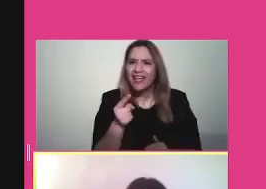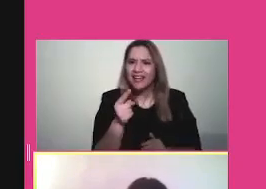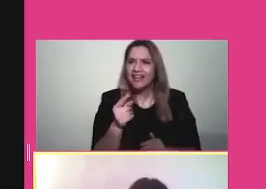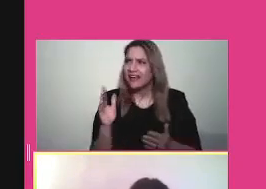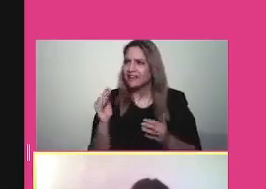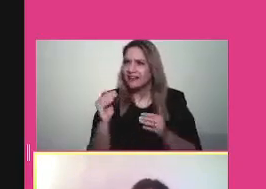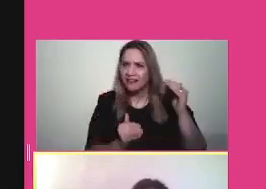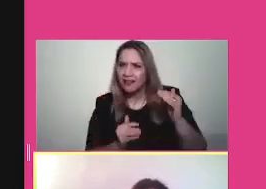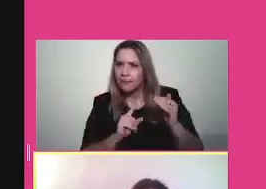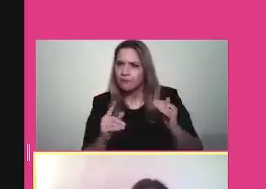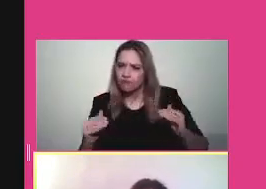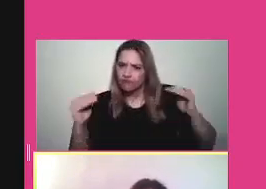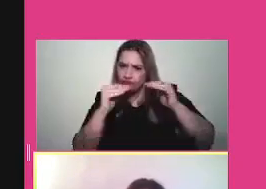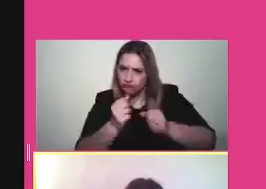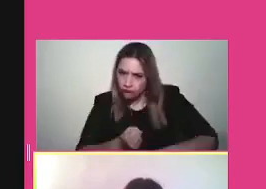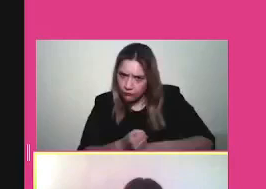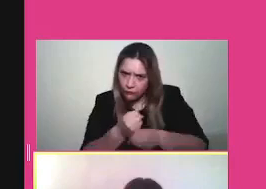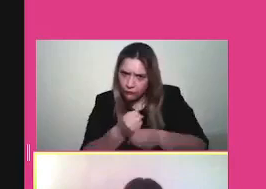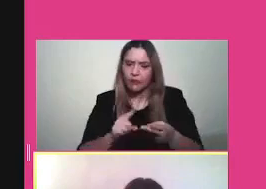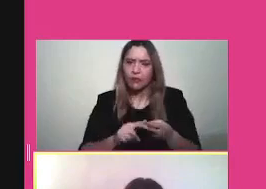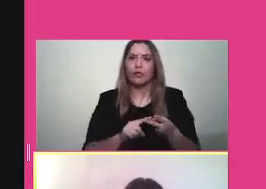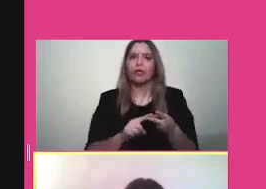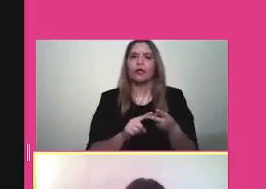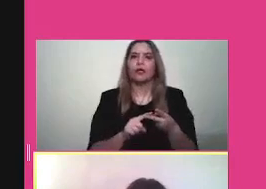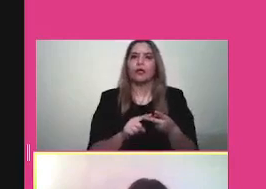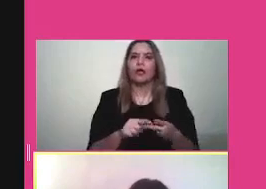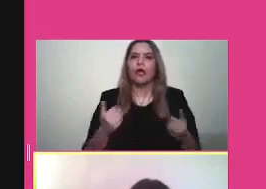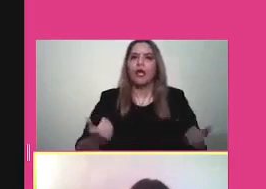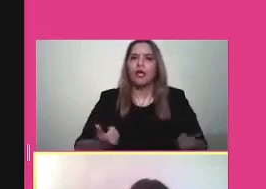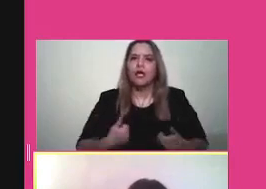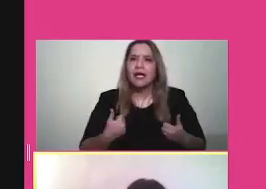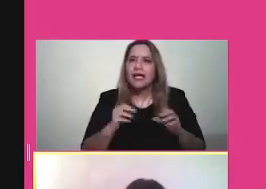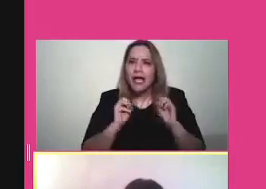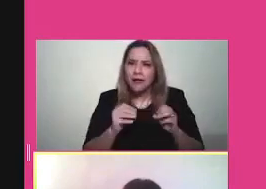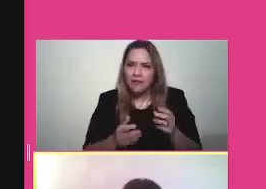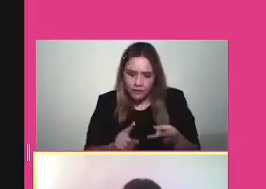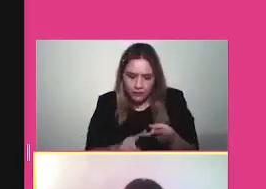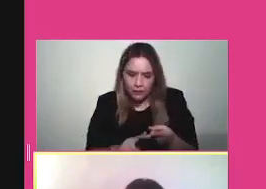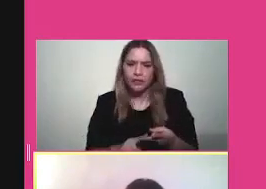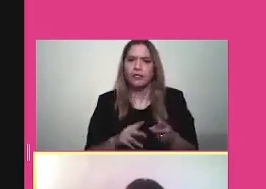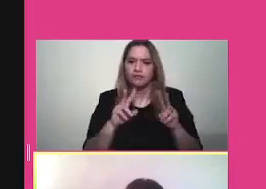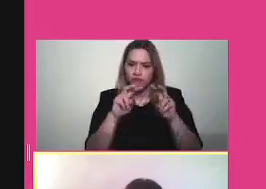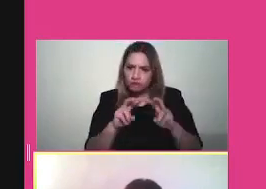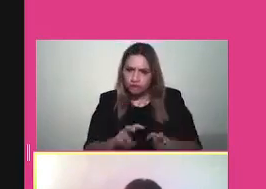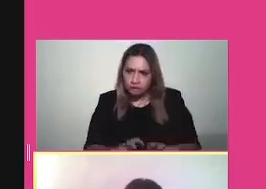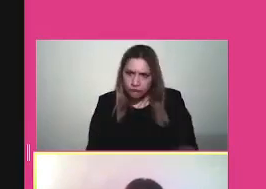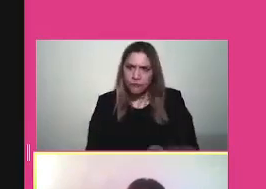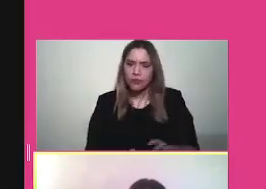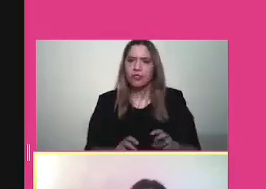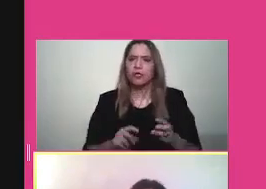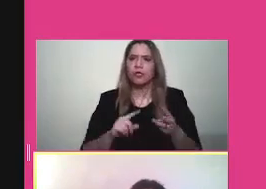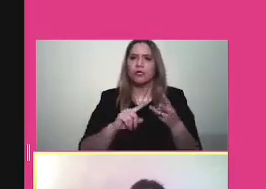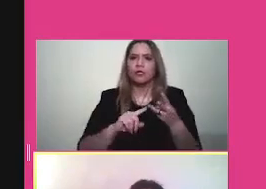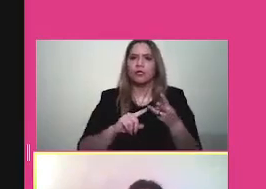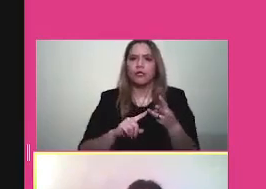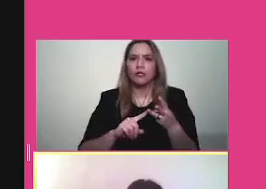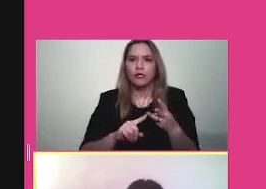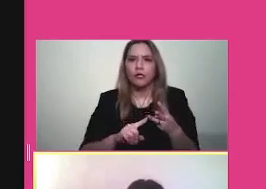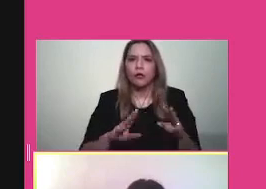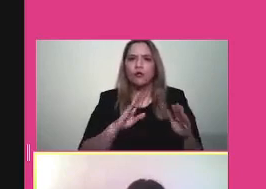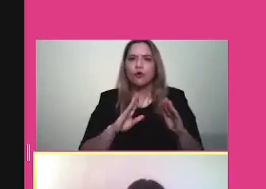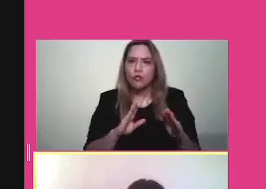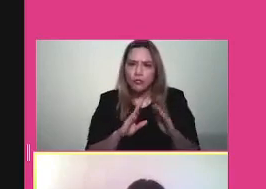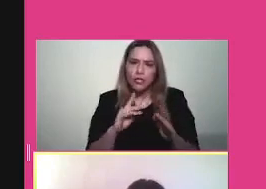στην εκπαίδευση των νέων, στη βελτίωση ιατρικών και ερευνητικών υποδομών, καθώς και στην πρόθεση της προστασίας